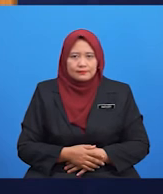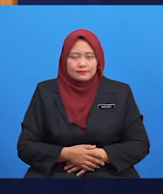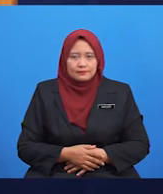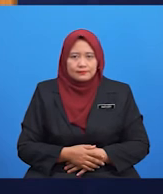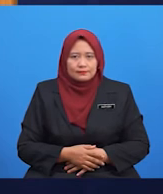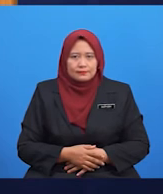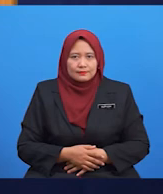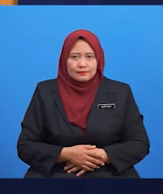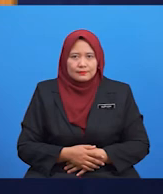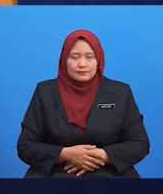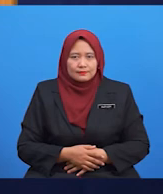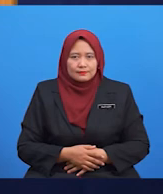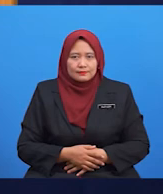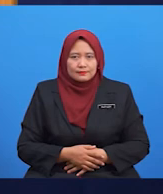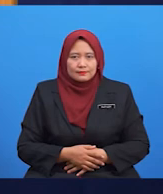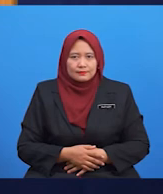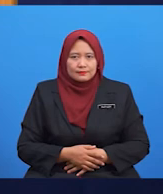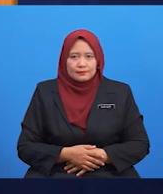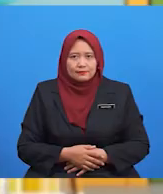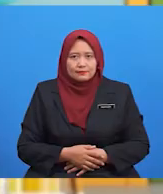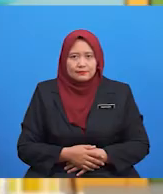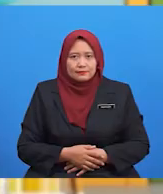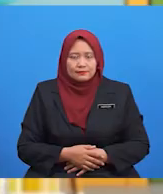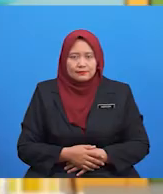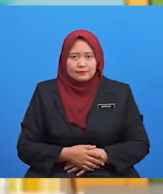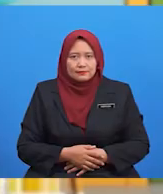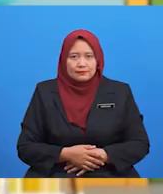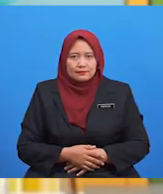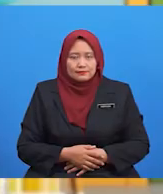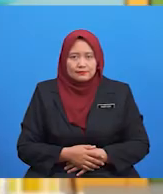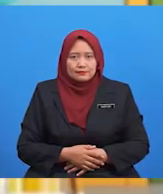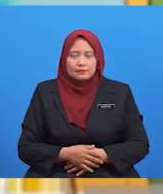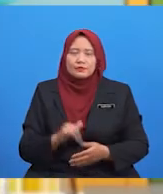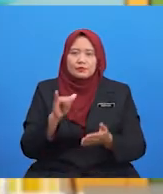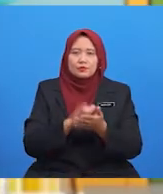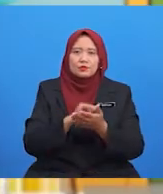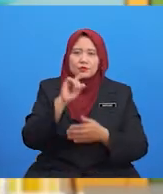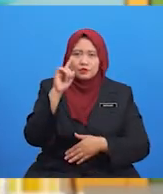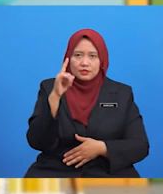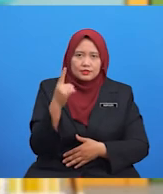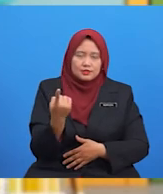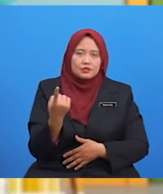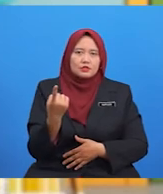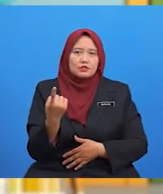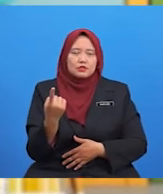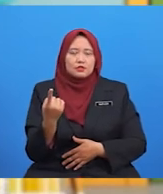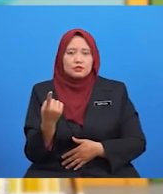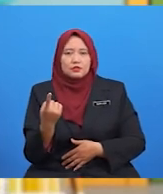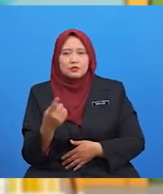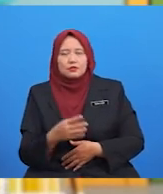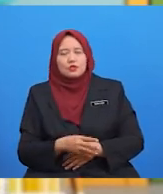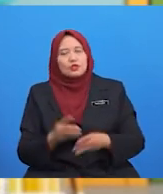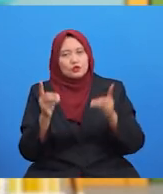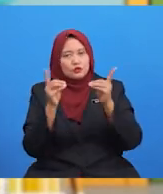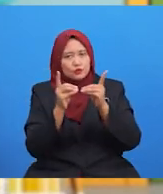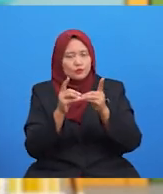dijunjung, bangsa dijulang. Sekian sahaja untuk kali ini, sehingga kita